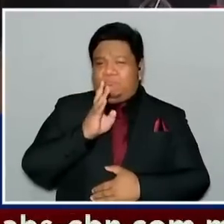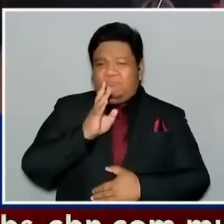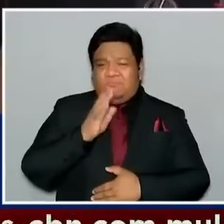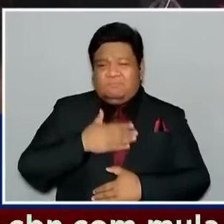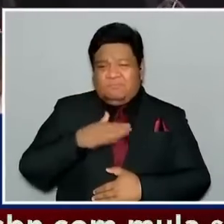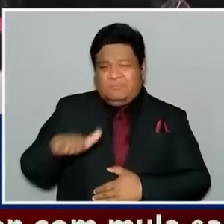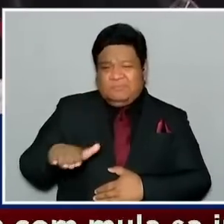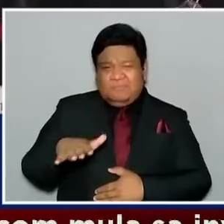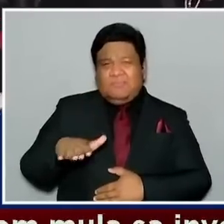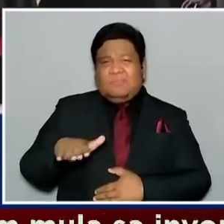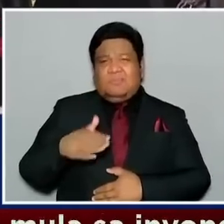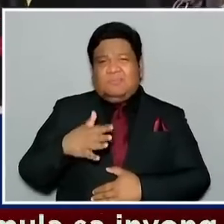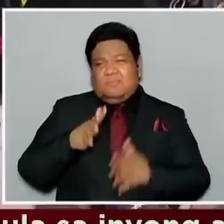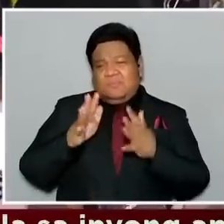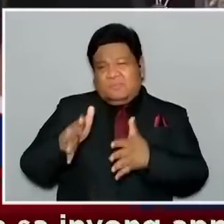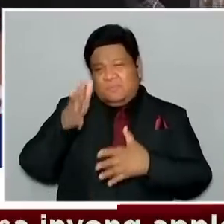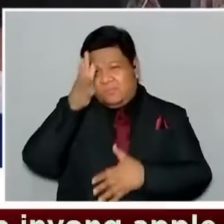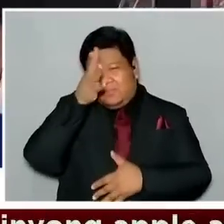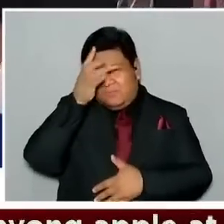sa kanila.